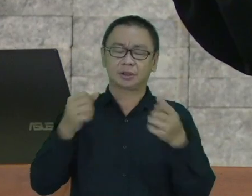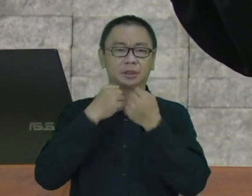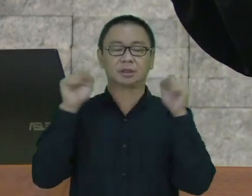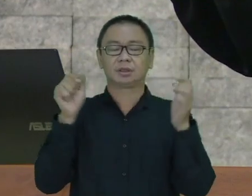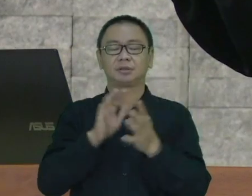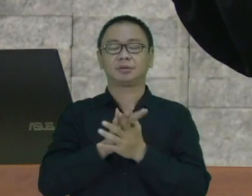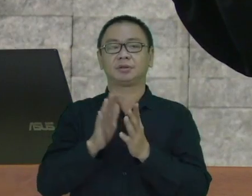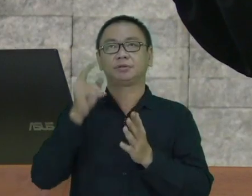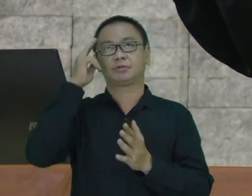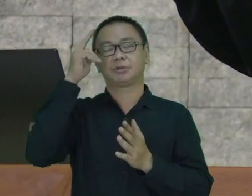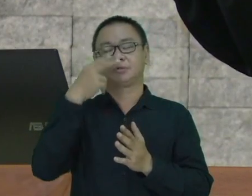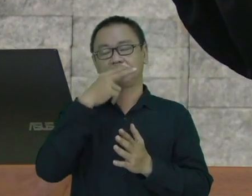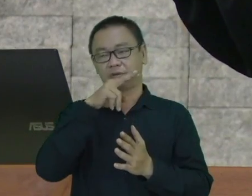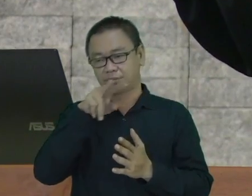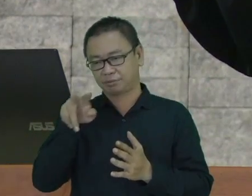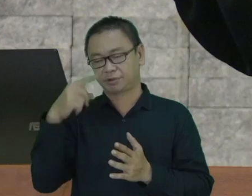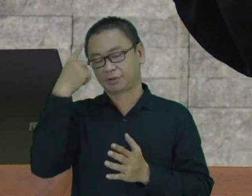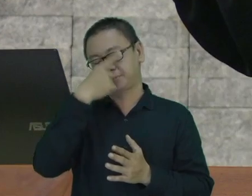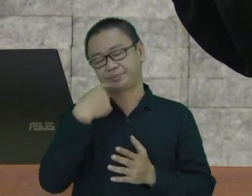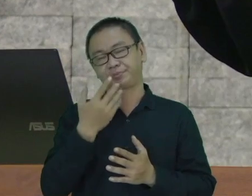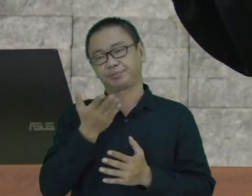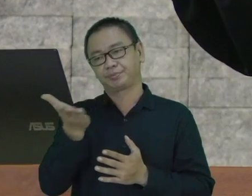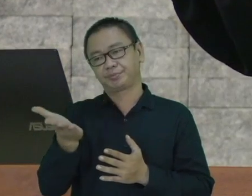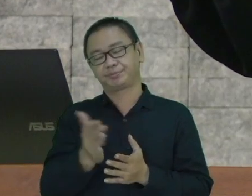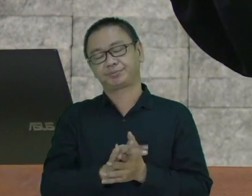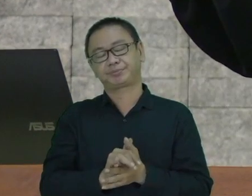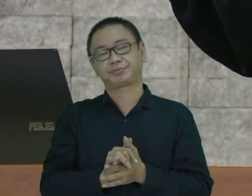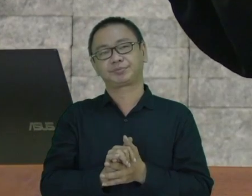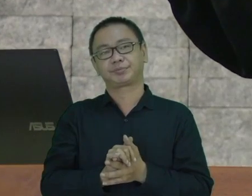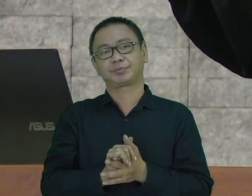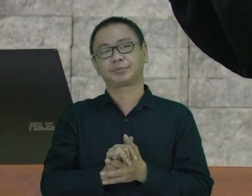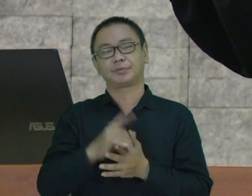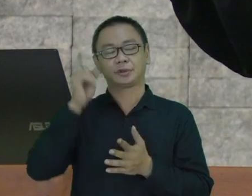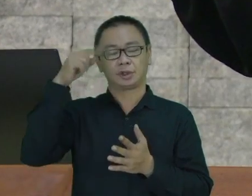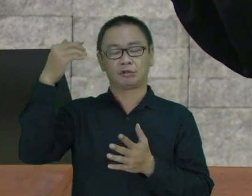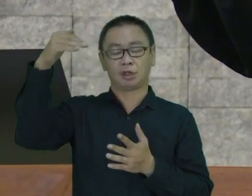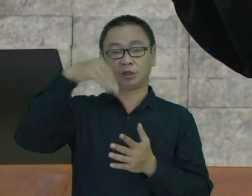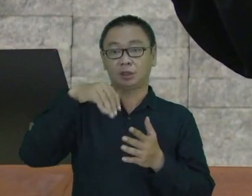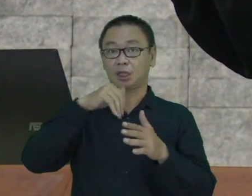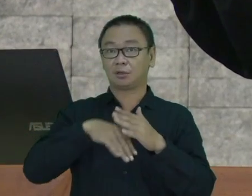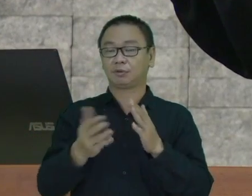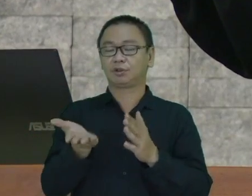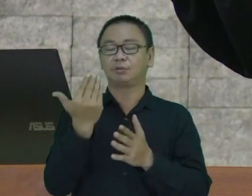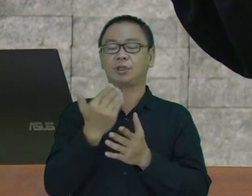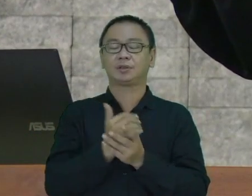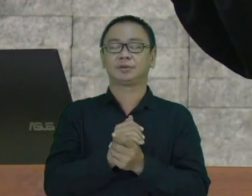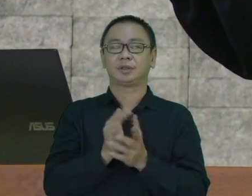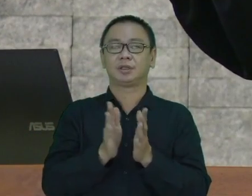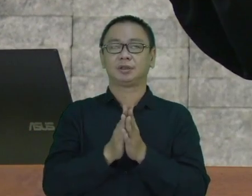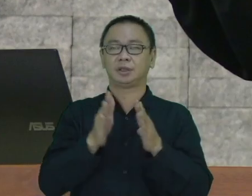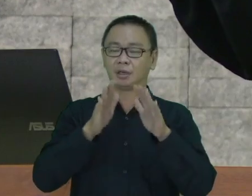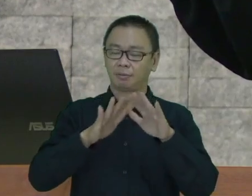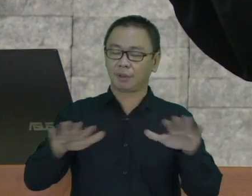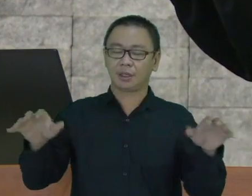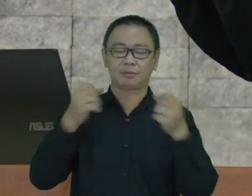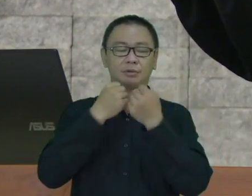Tuhan menghadapkan wajah-Nya kepadamu serta selalu hadir di dalam kehidupan dan damai yang